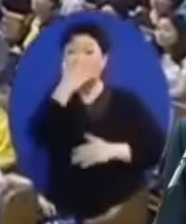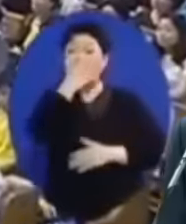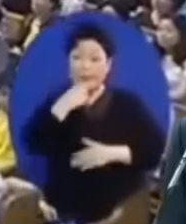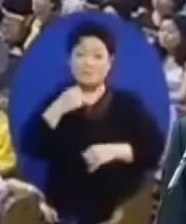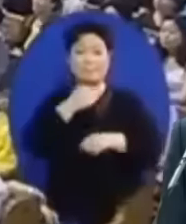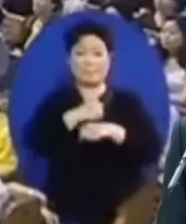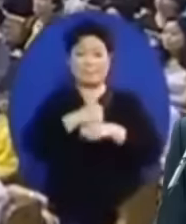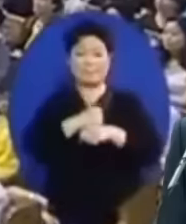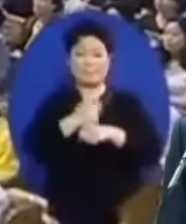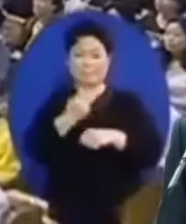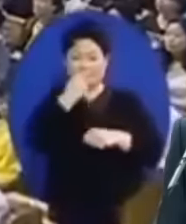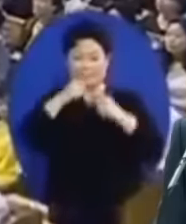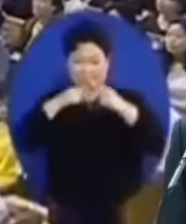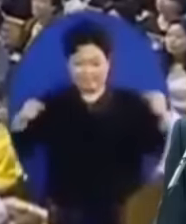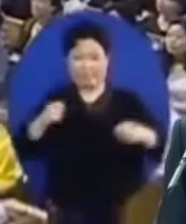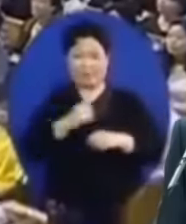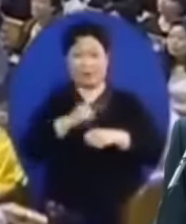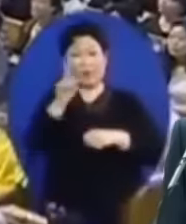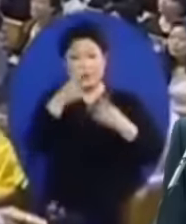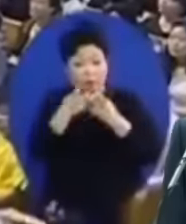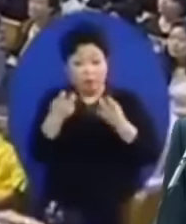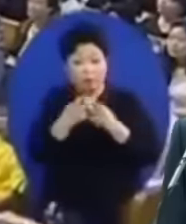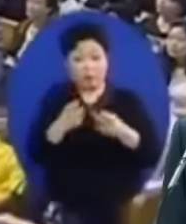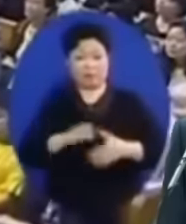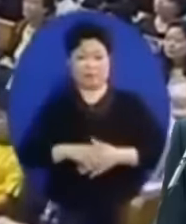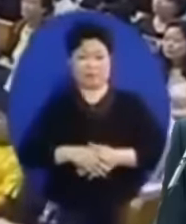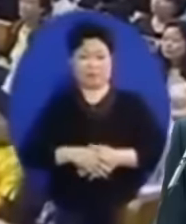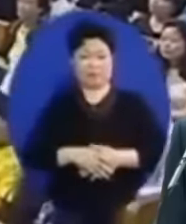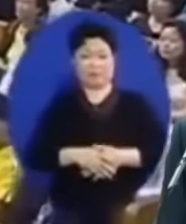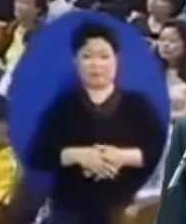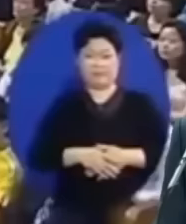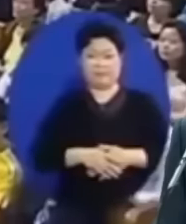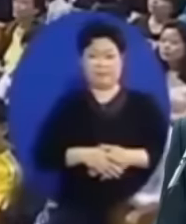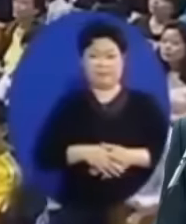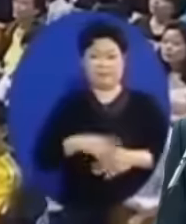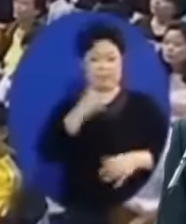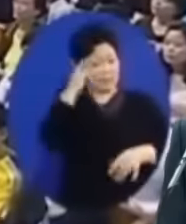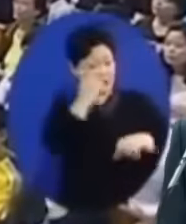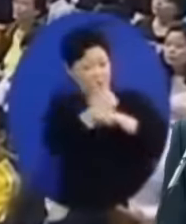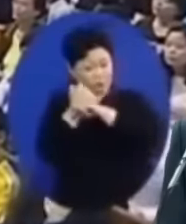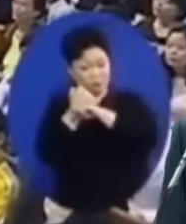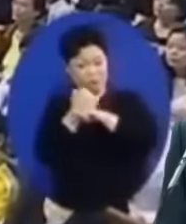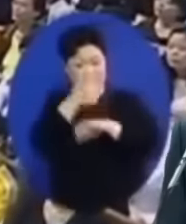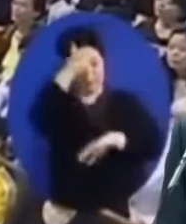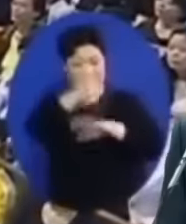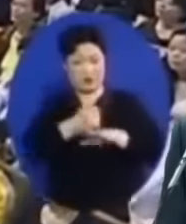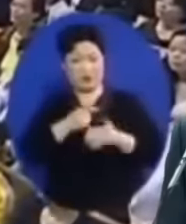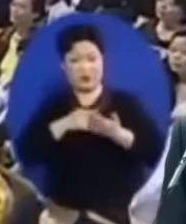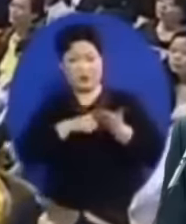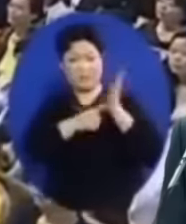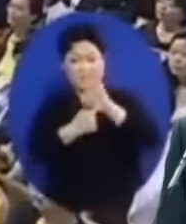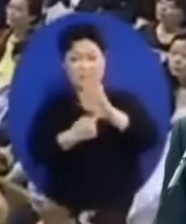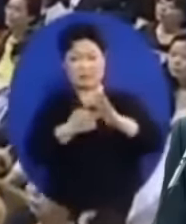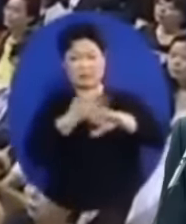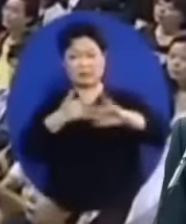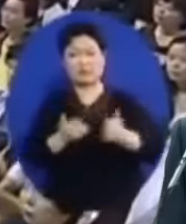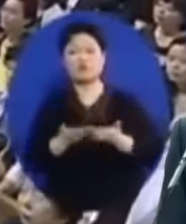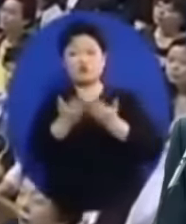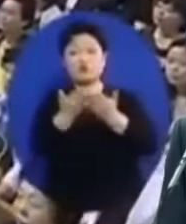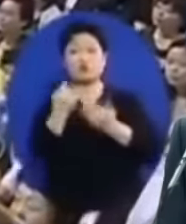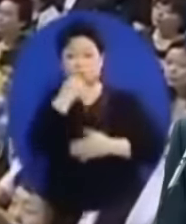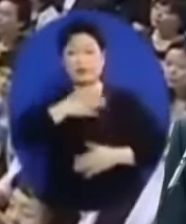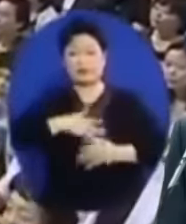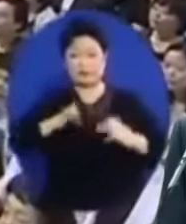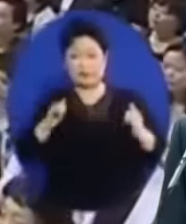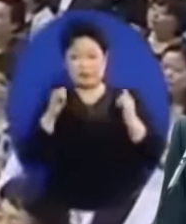행복하고 장수한다. 어떻게 그러느냐? 연구 결과를 발표했는데 남에게 줄 줄 아는 사람이